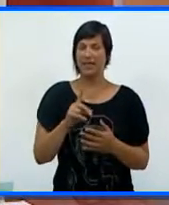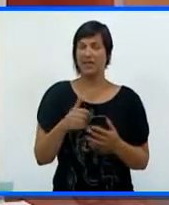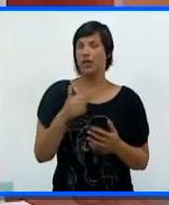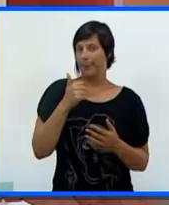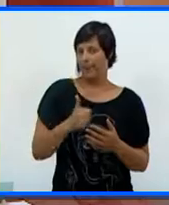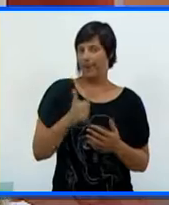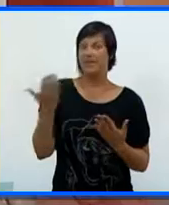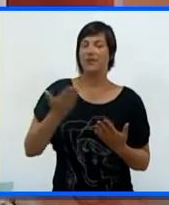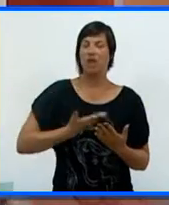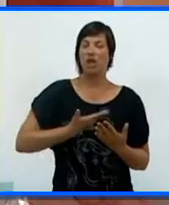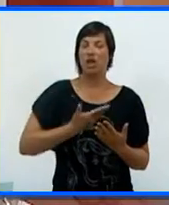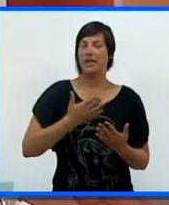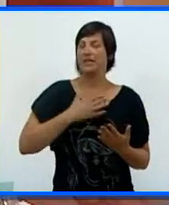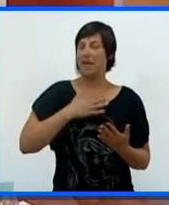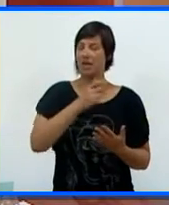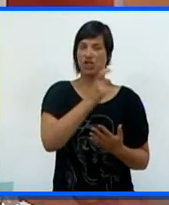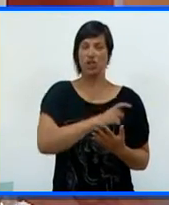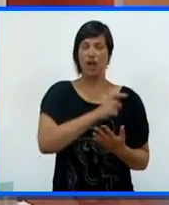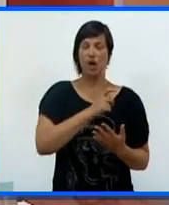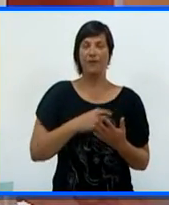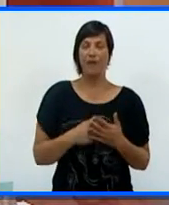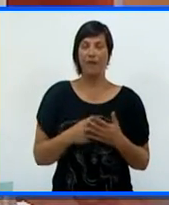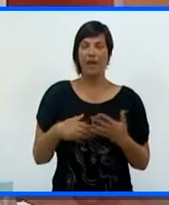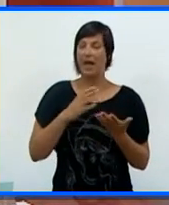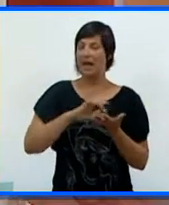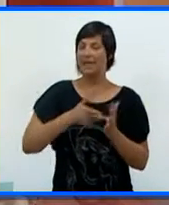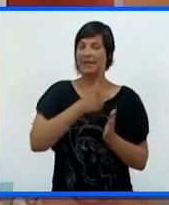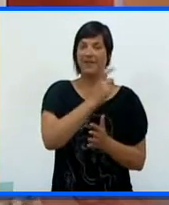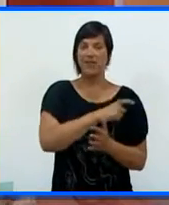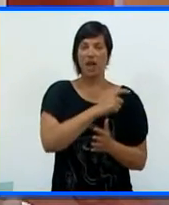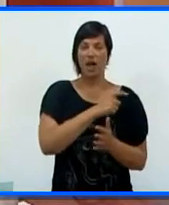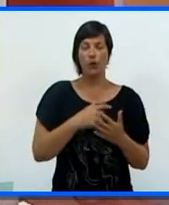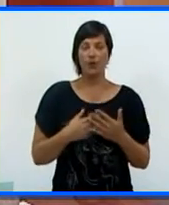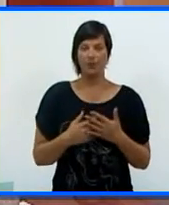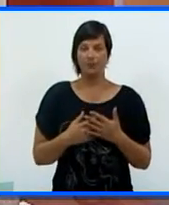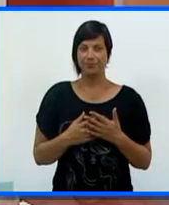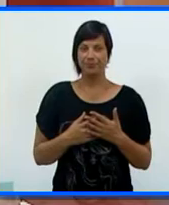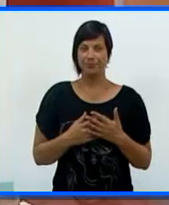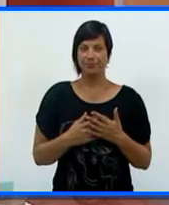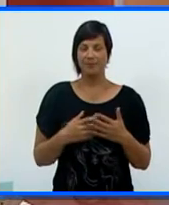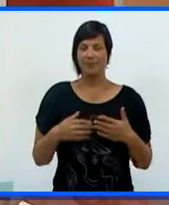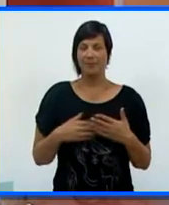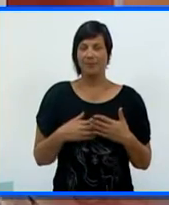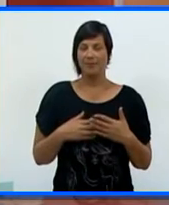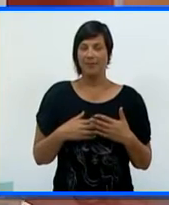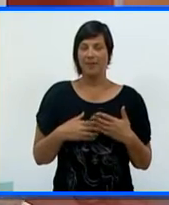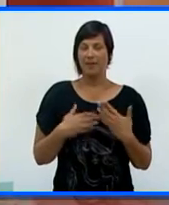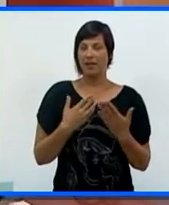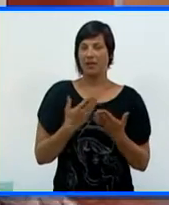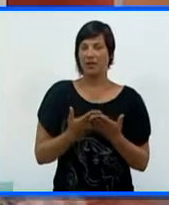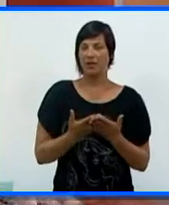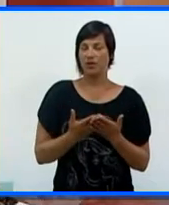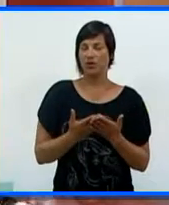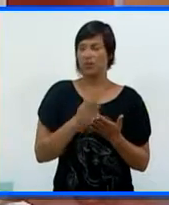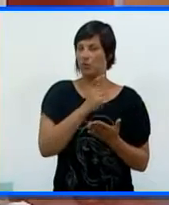članovi, prvenstveno dolazi u obzir naši članovi, jeli? Ali za sve članove i koji